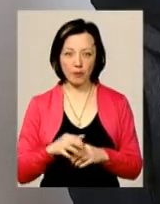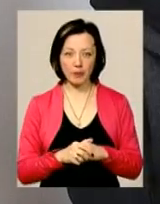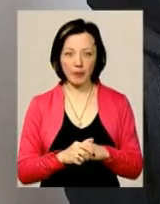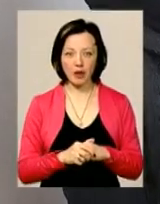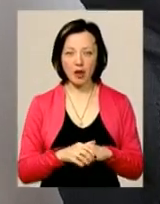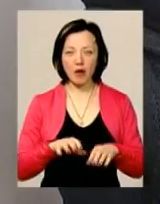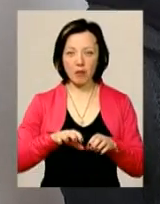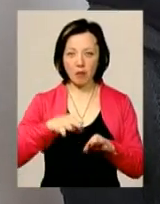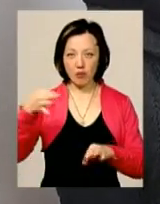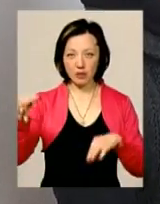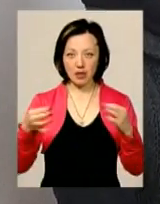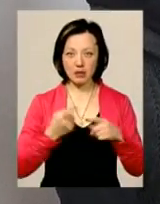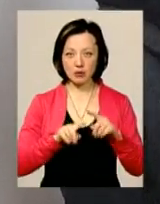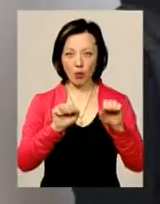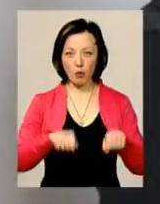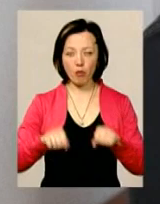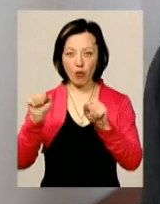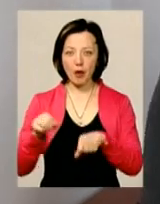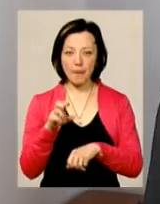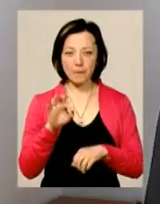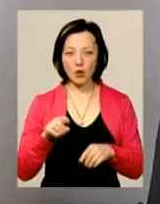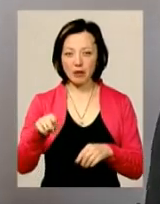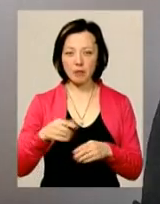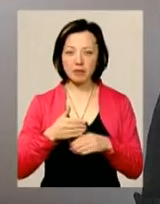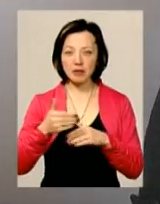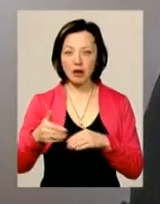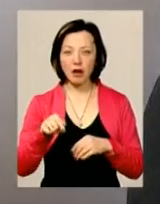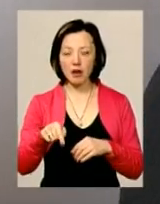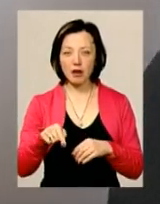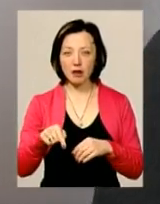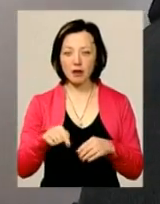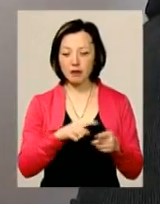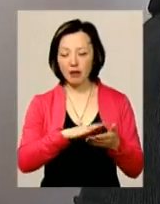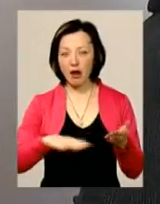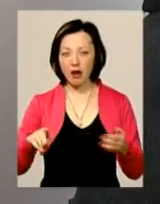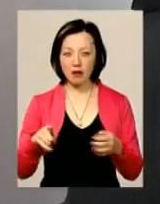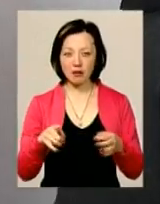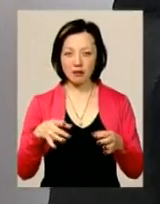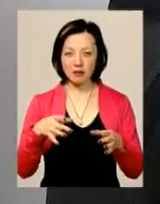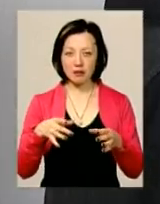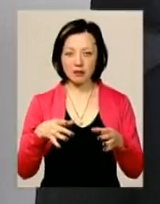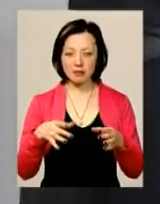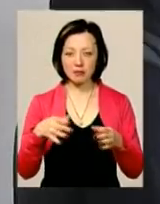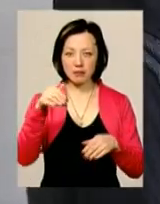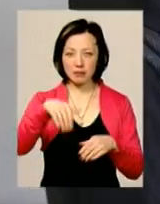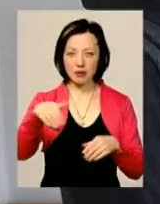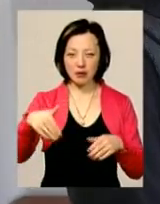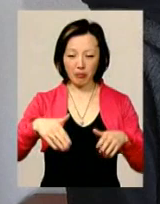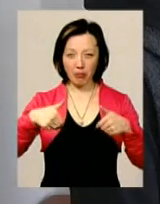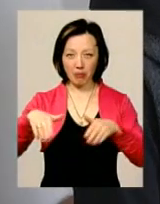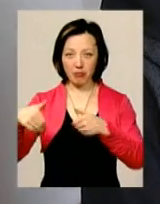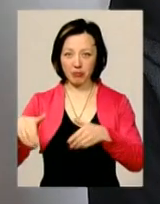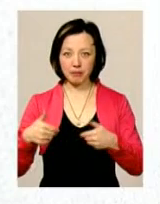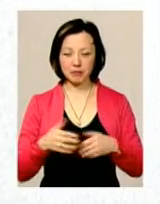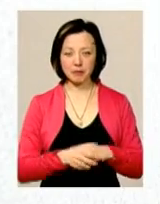вони пообдиралися ці обої, тому що там далі, там повністю все з цим за диваном, воно все поотставало, воно